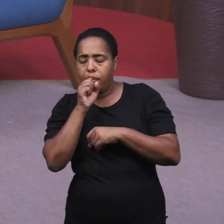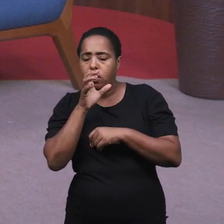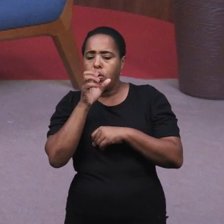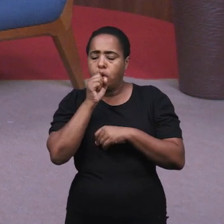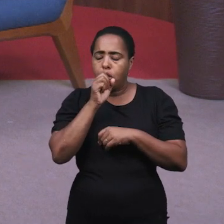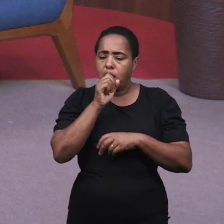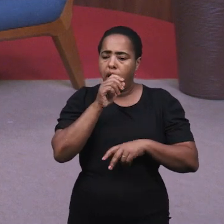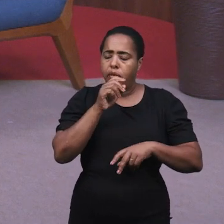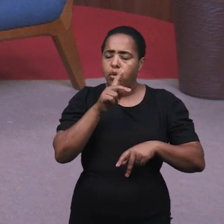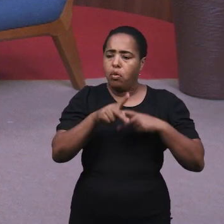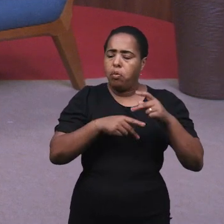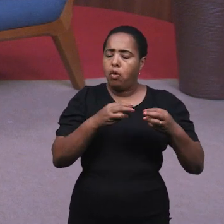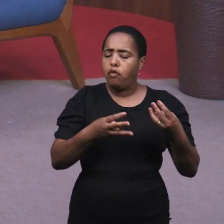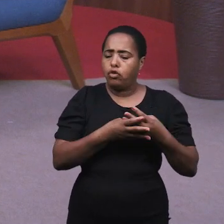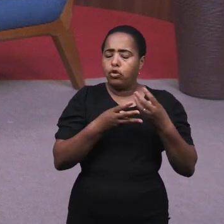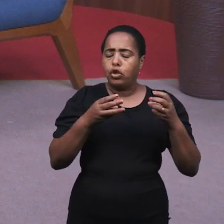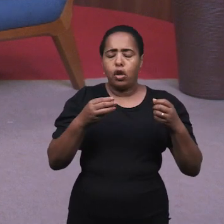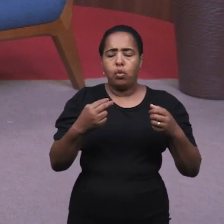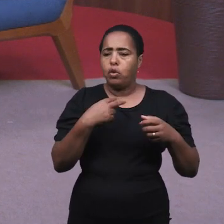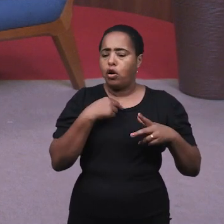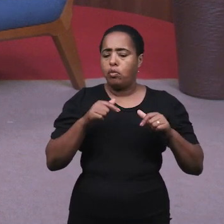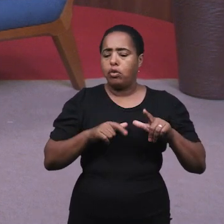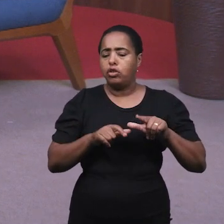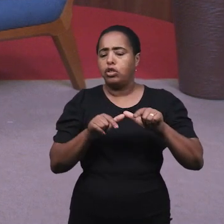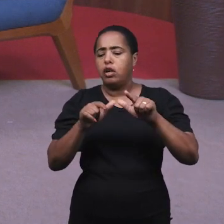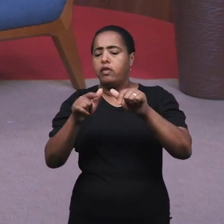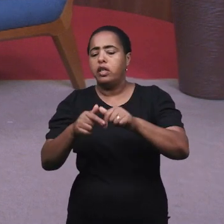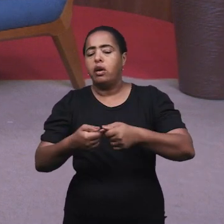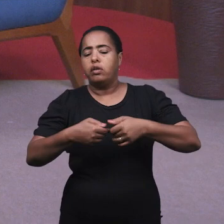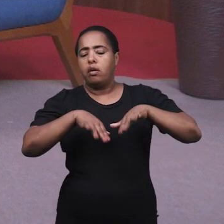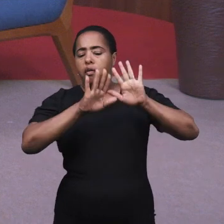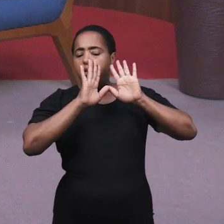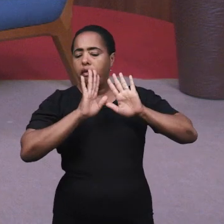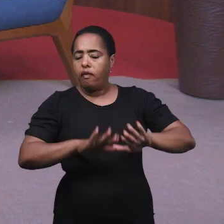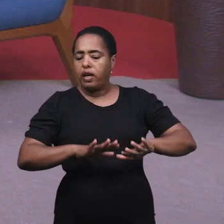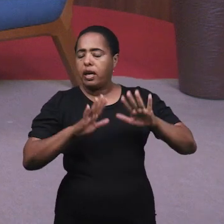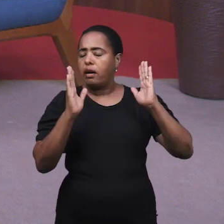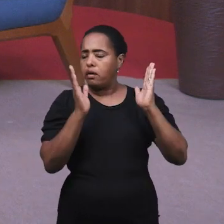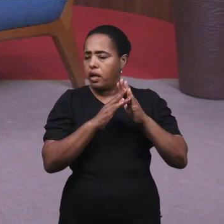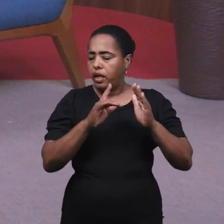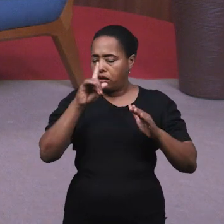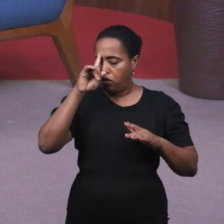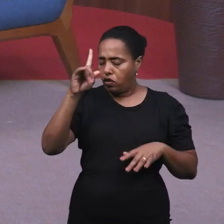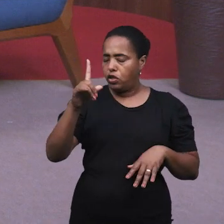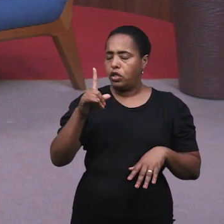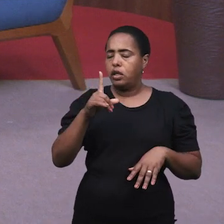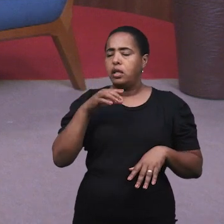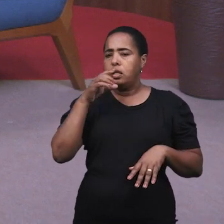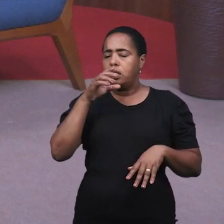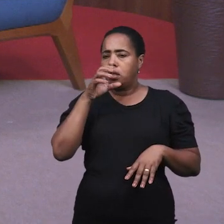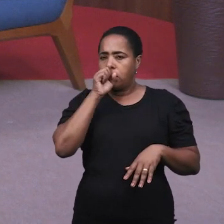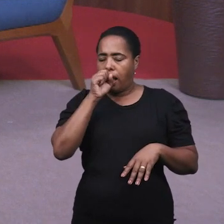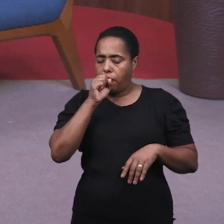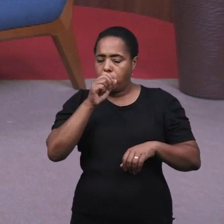sont restés chez elles. C'était le samedi de la Pâque. Le dimanche, les réactions commencent à se